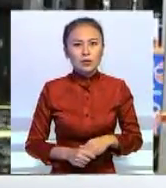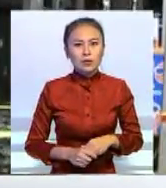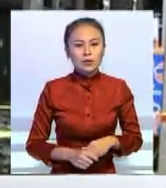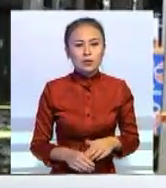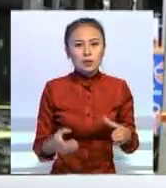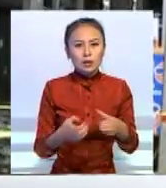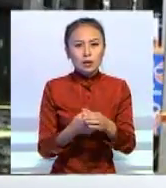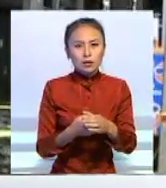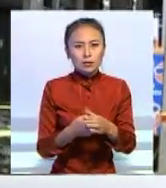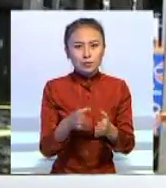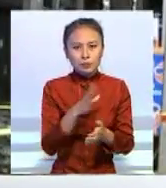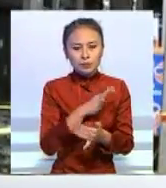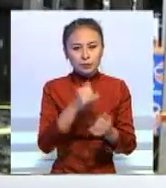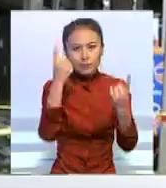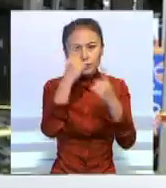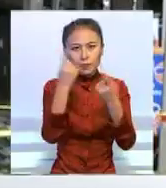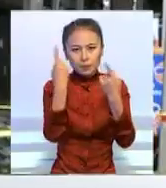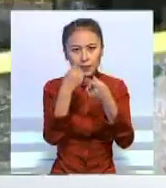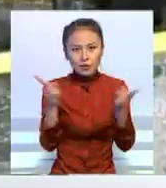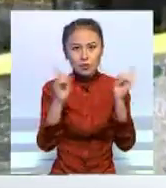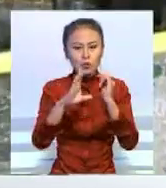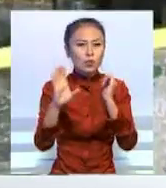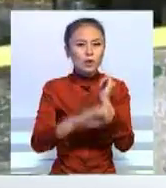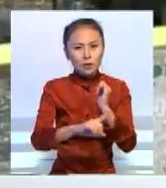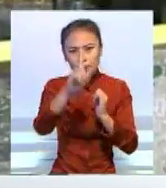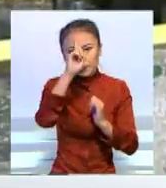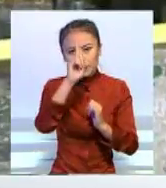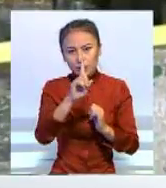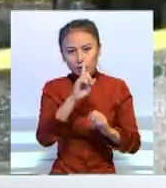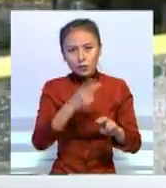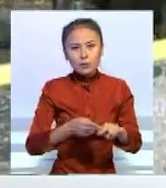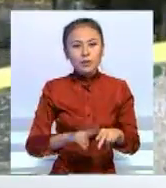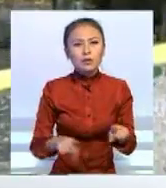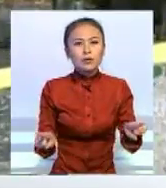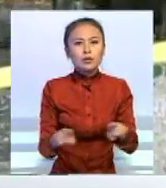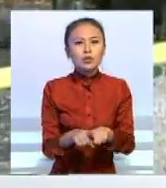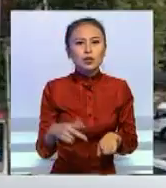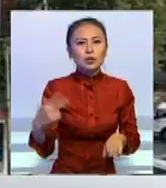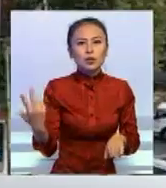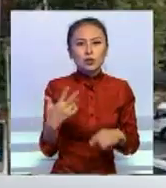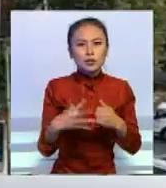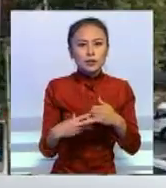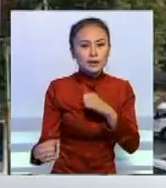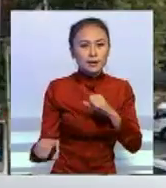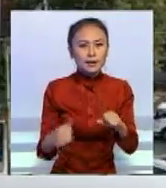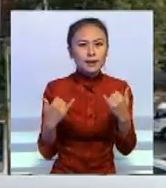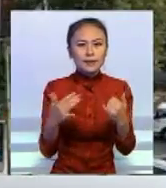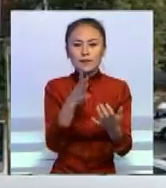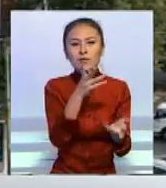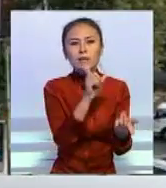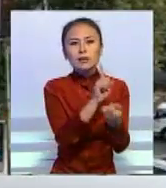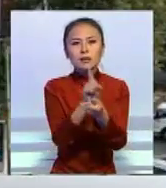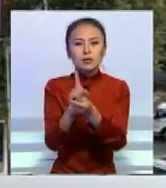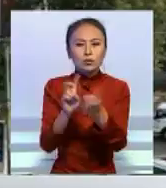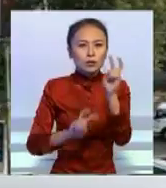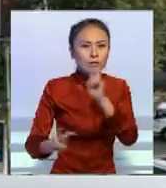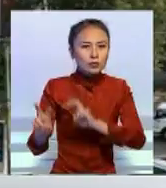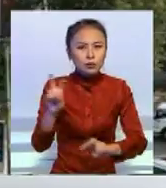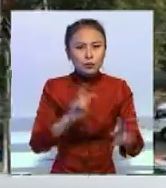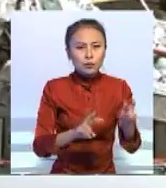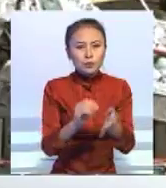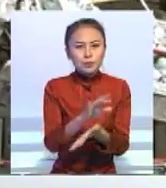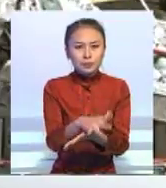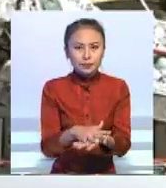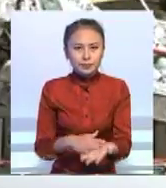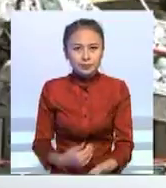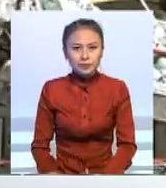муниципалитетінде төтенше жағдай жарияланған. Негізі бұл Мексикада соңғы бір ай ішінде болған 3-ші зілзала. Қазір іздестіру құтқару жұмыстары жалғасып